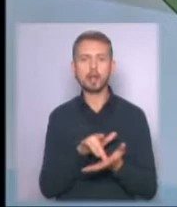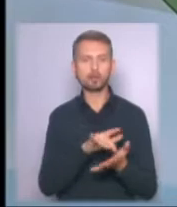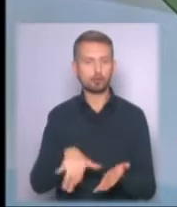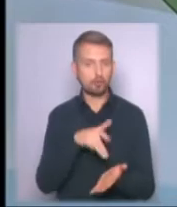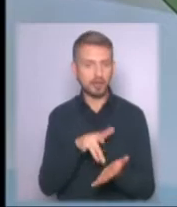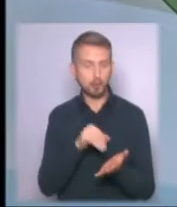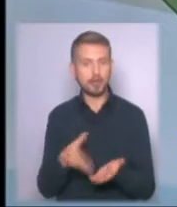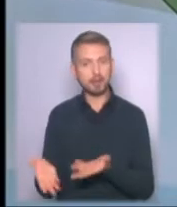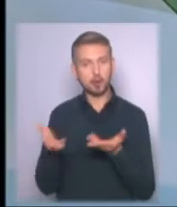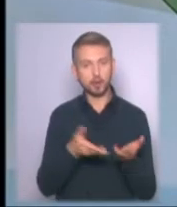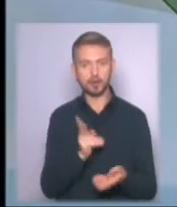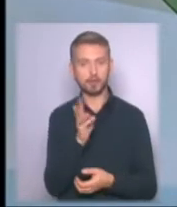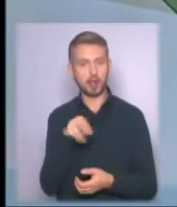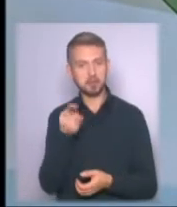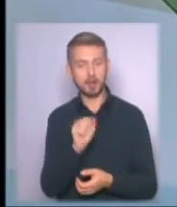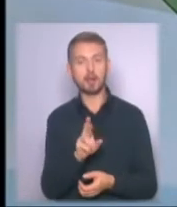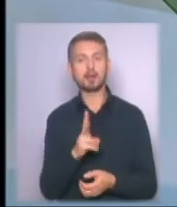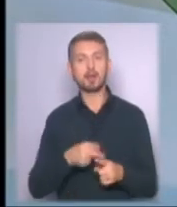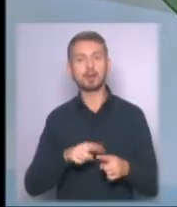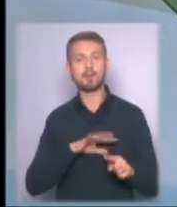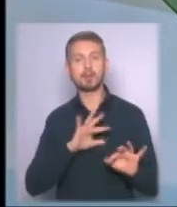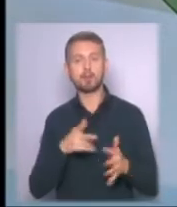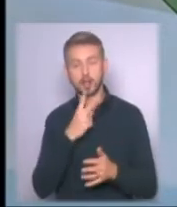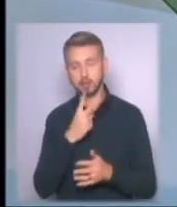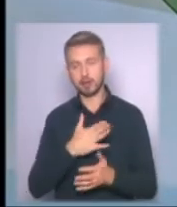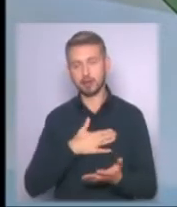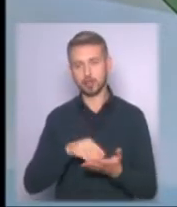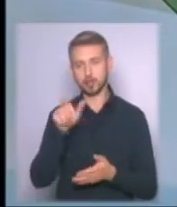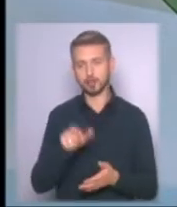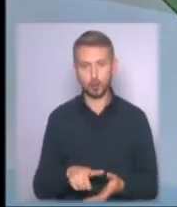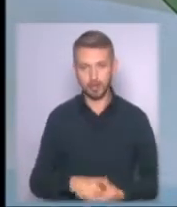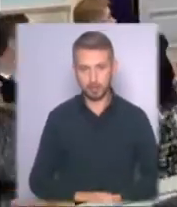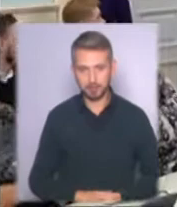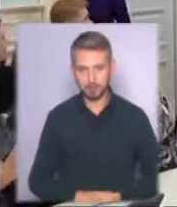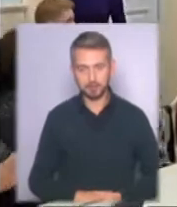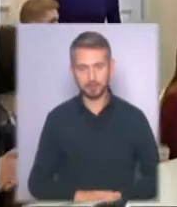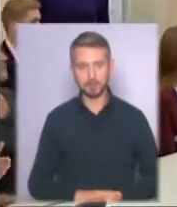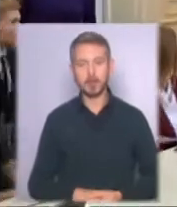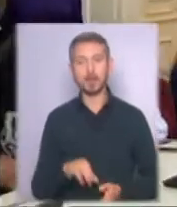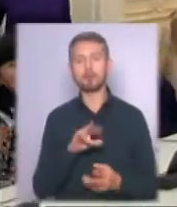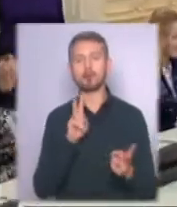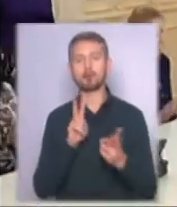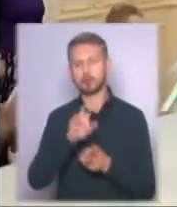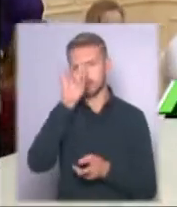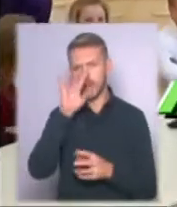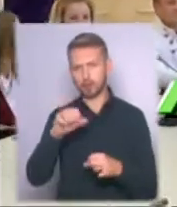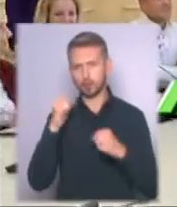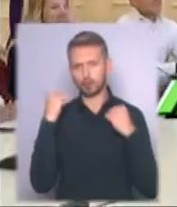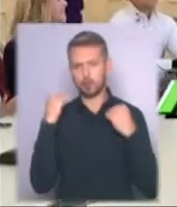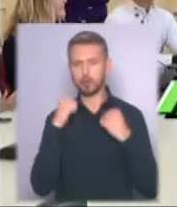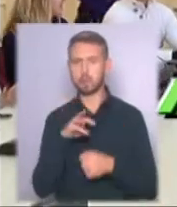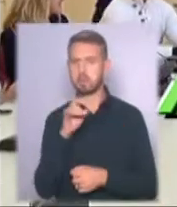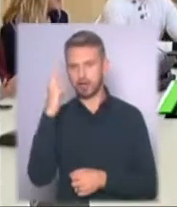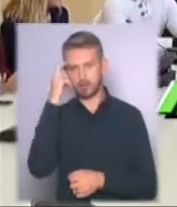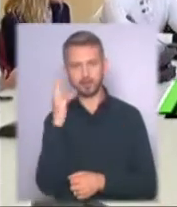та запросили до КМДА. Як це відбувалося, бачила Вероніка Сектим. Про зустріч з легендою спорту та мером Києва